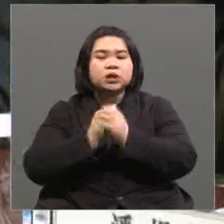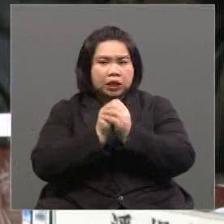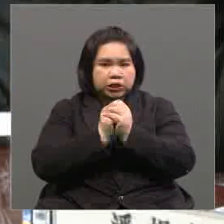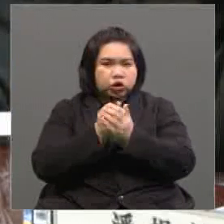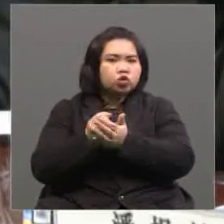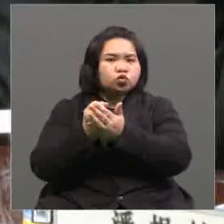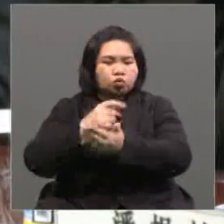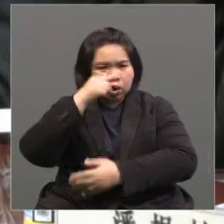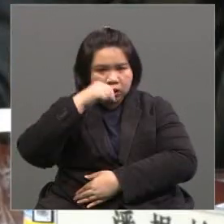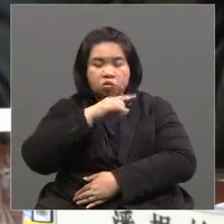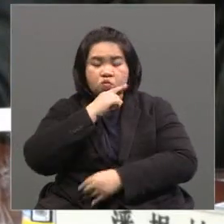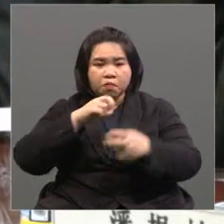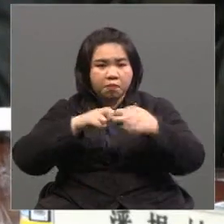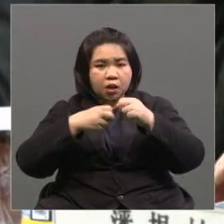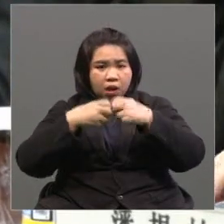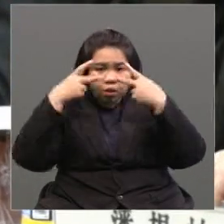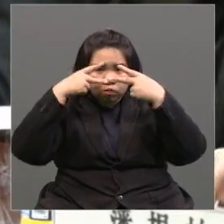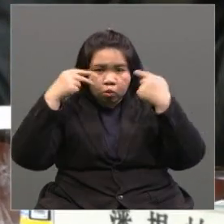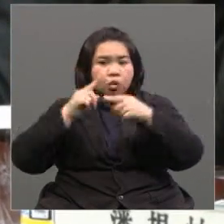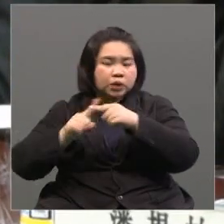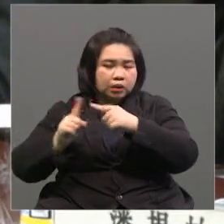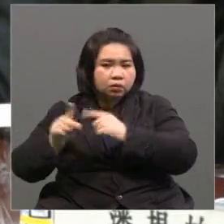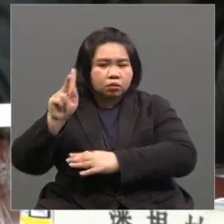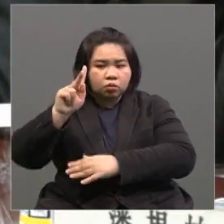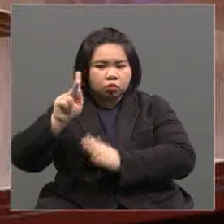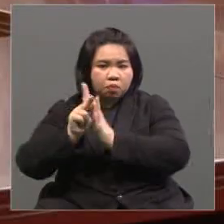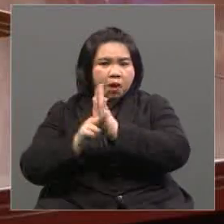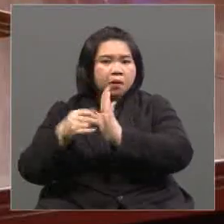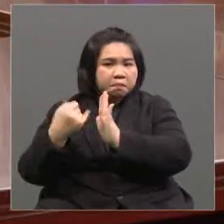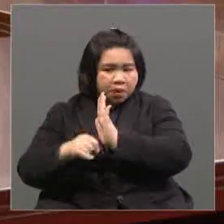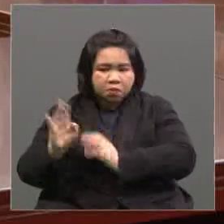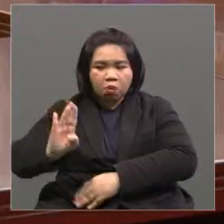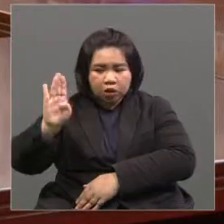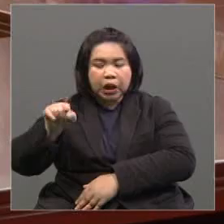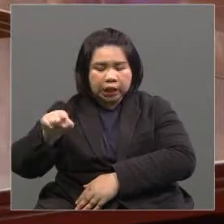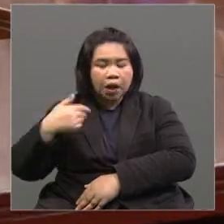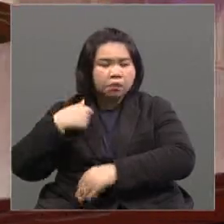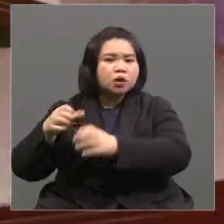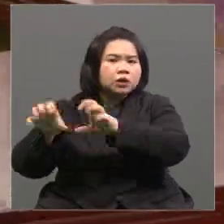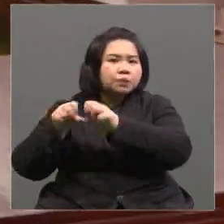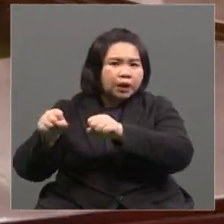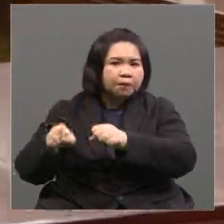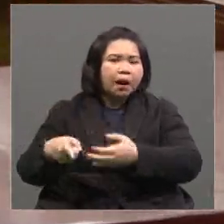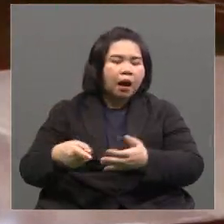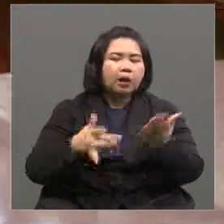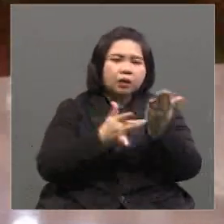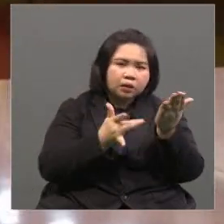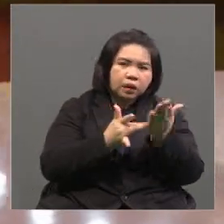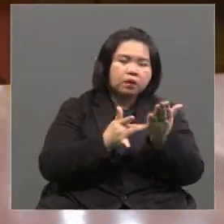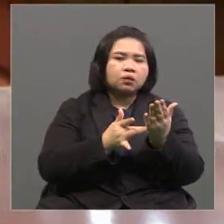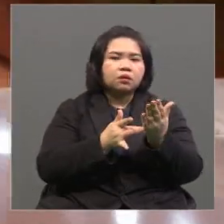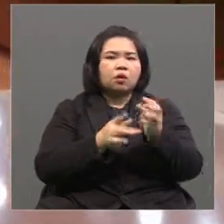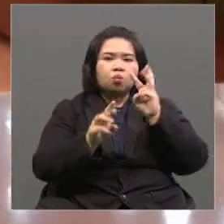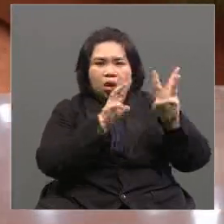กับไทยในการปราบปรามอาชญากรรมข้ามชาติแล้วก็ธุรกิจที่ผิดกฎหมายรวมทั้งแก้ไขปัญหาอาชญกรรมทางไซเบอร์ปัญหาคอ